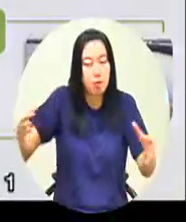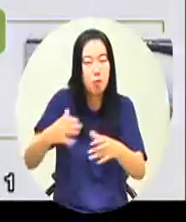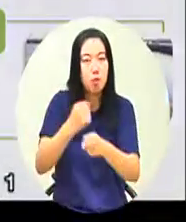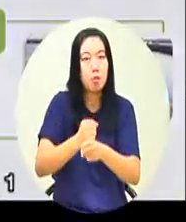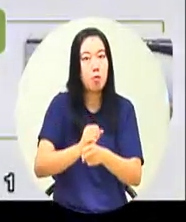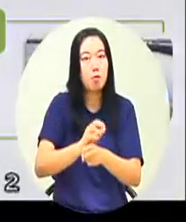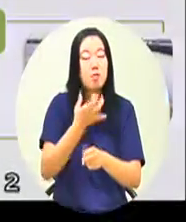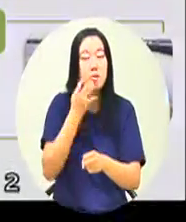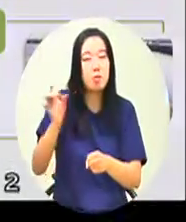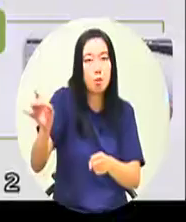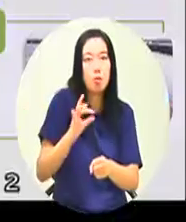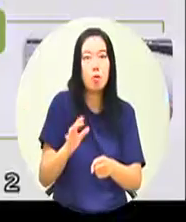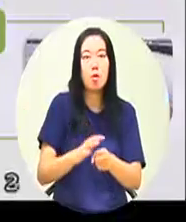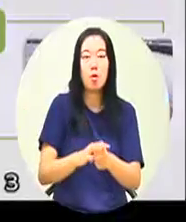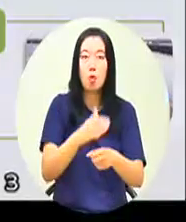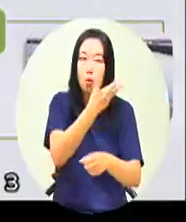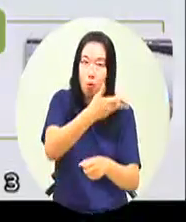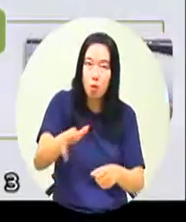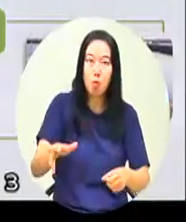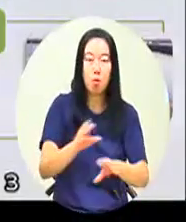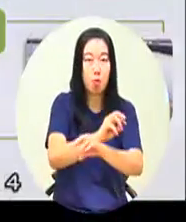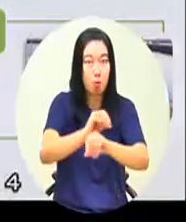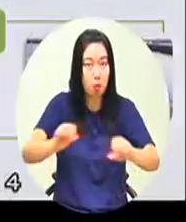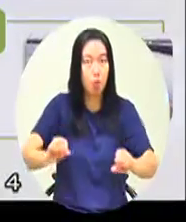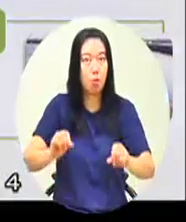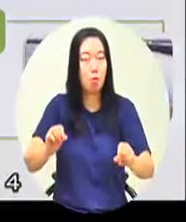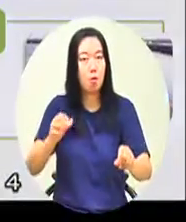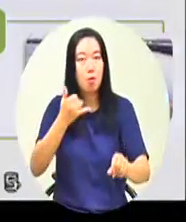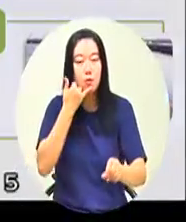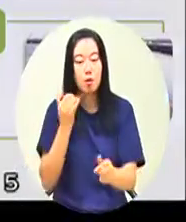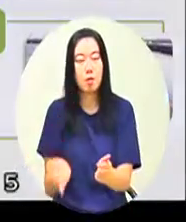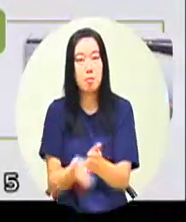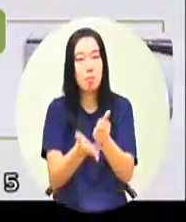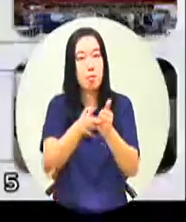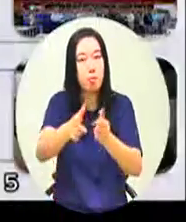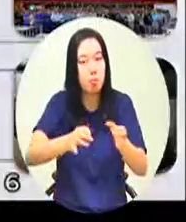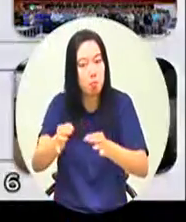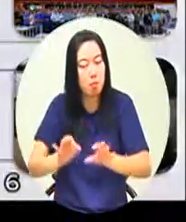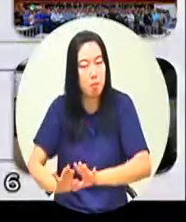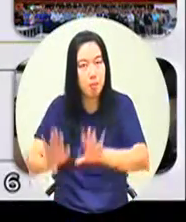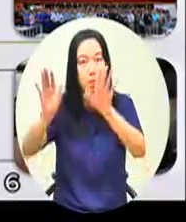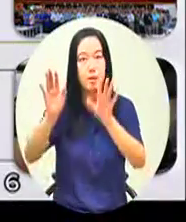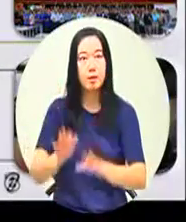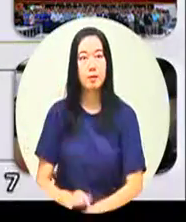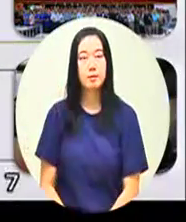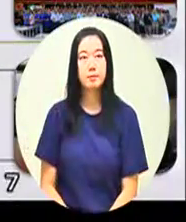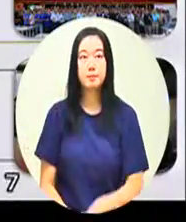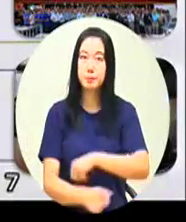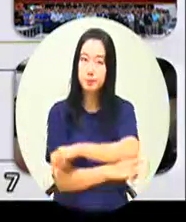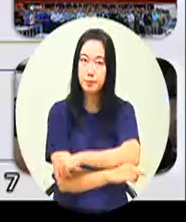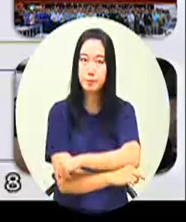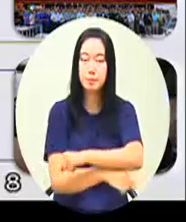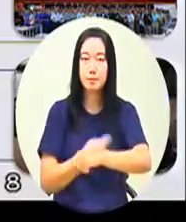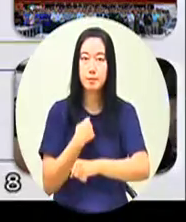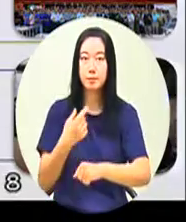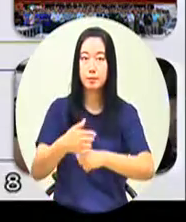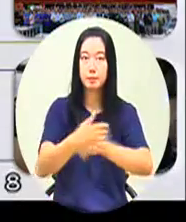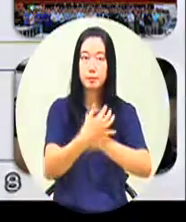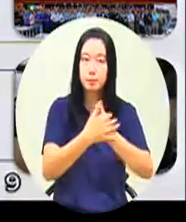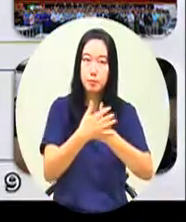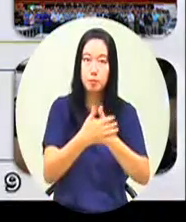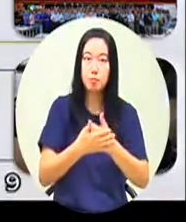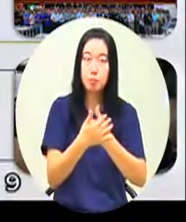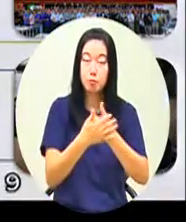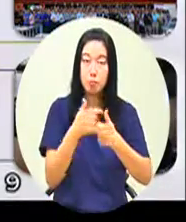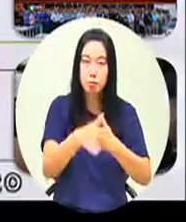效来利用整个水土的资源，辅导整个养殖渔业的升级。最后，整个在保护海